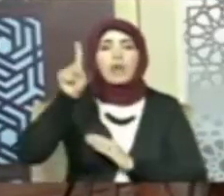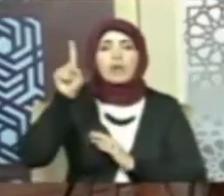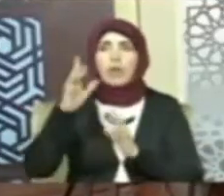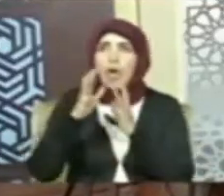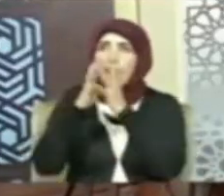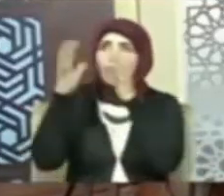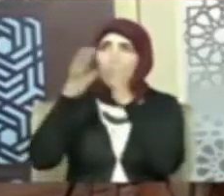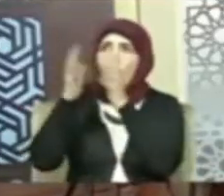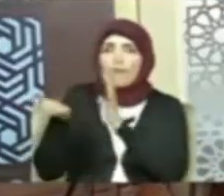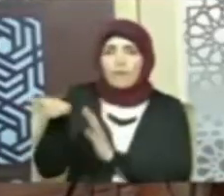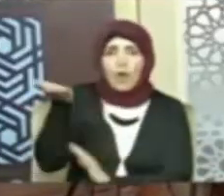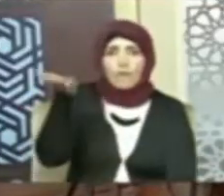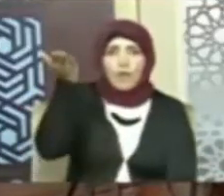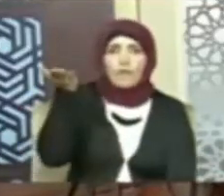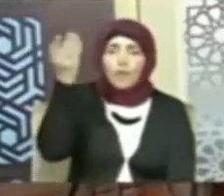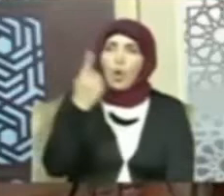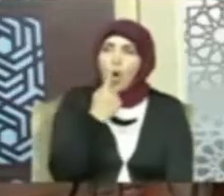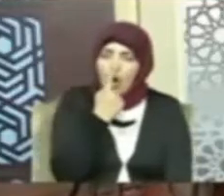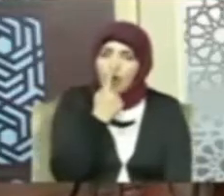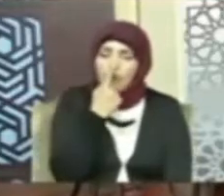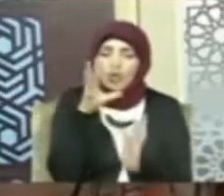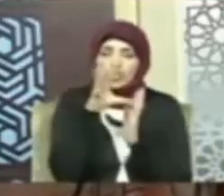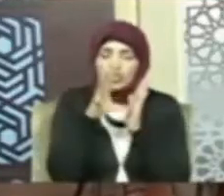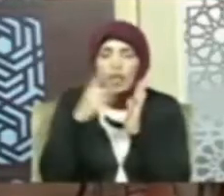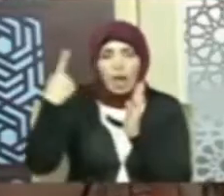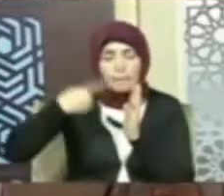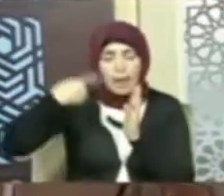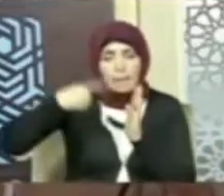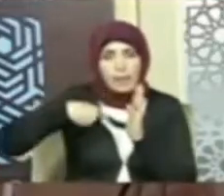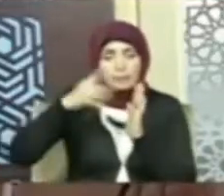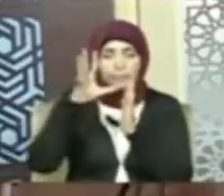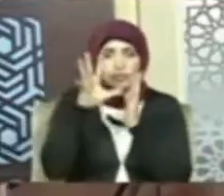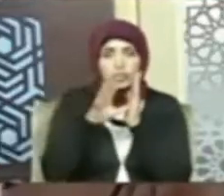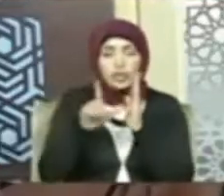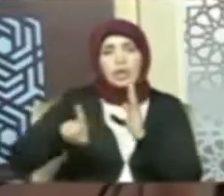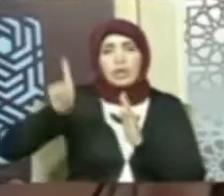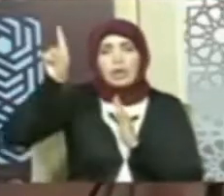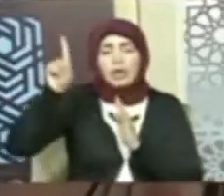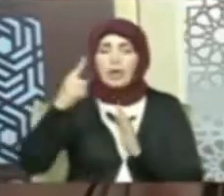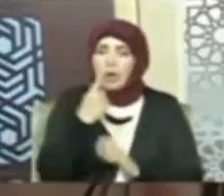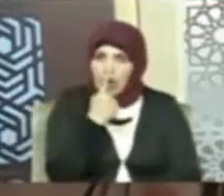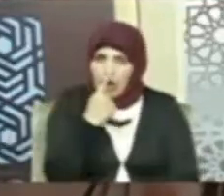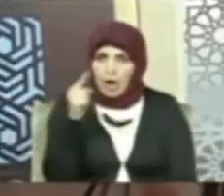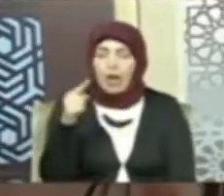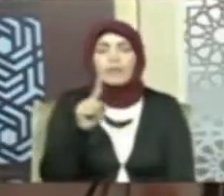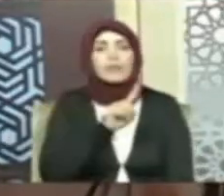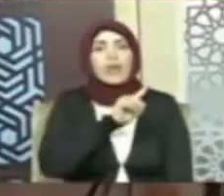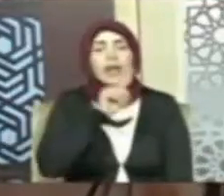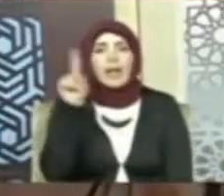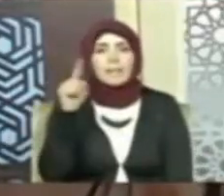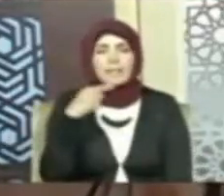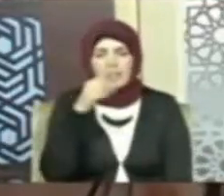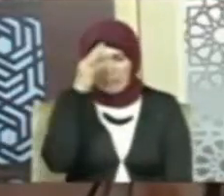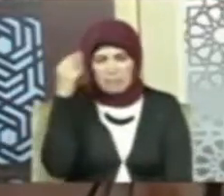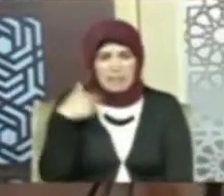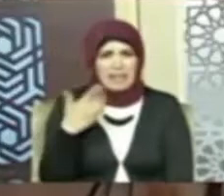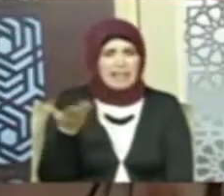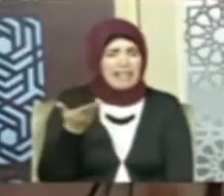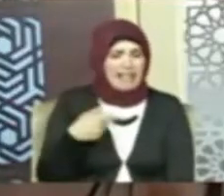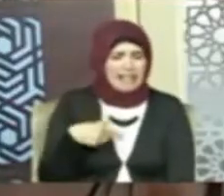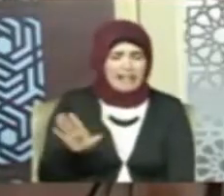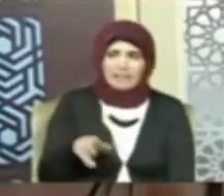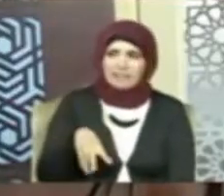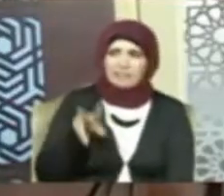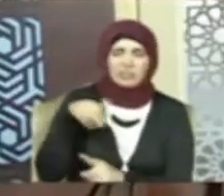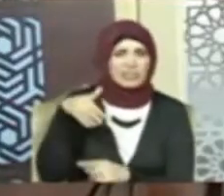ذلك ومن يعظم شعائر الله لا يستخف بها ولا